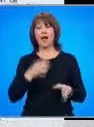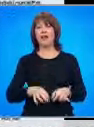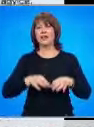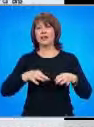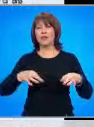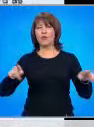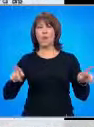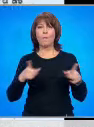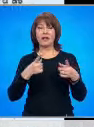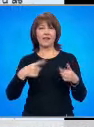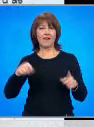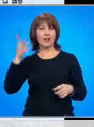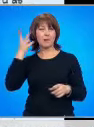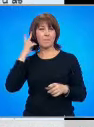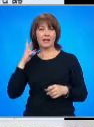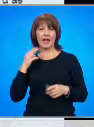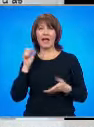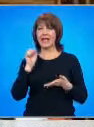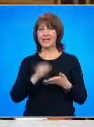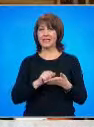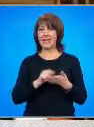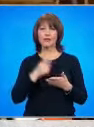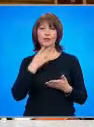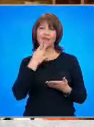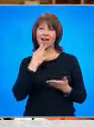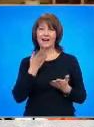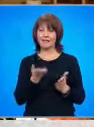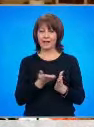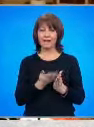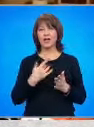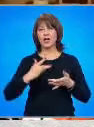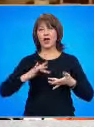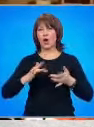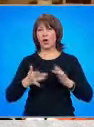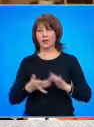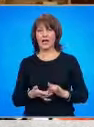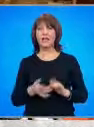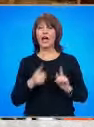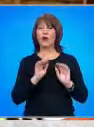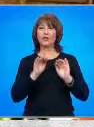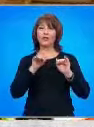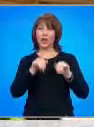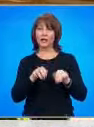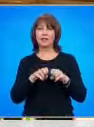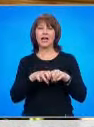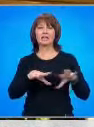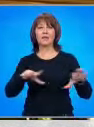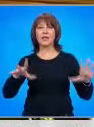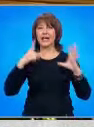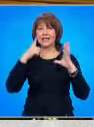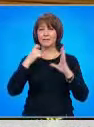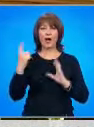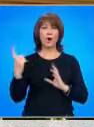управлявалия британски монарх. Изданието е достъпно в хартиен вид и онлайн. А от Бъкингамския дворец се разпространиха кадри